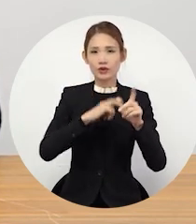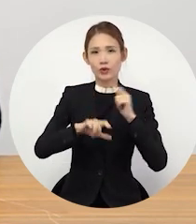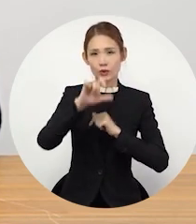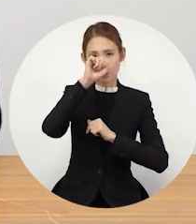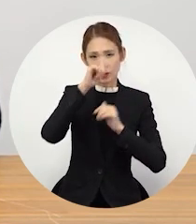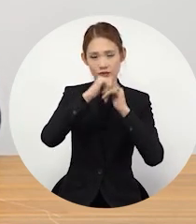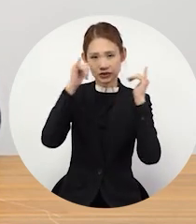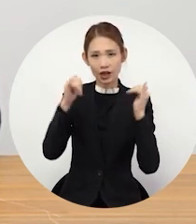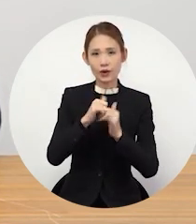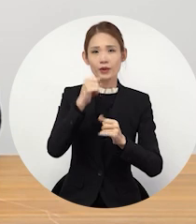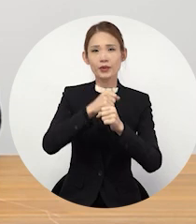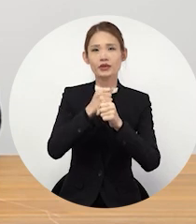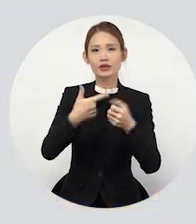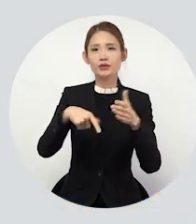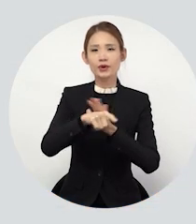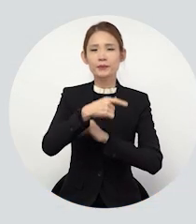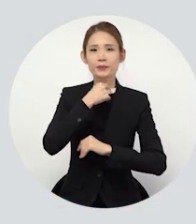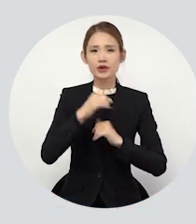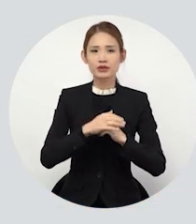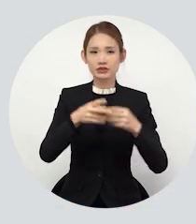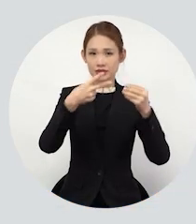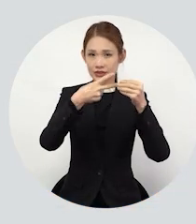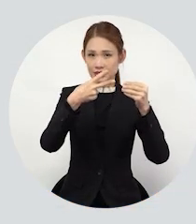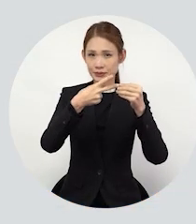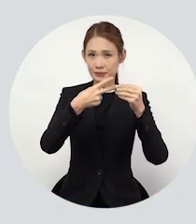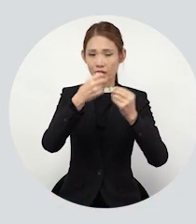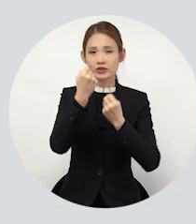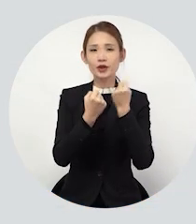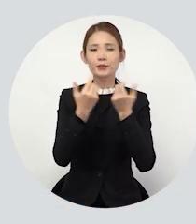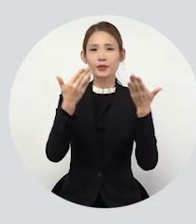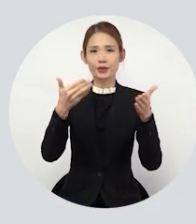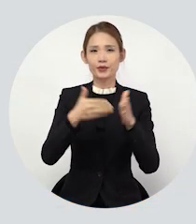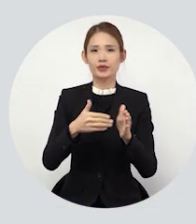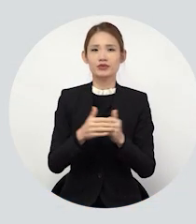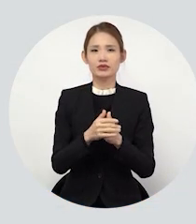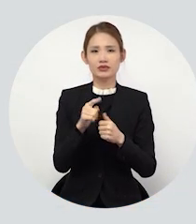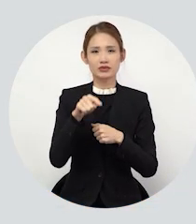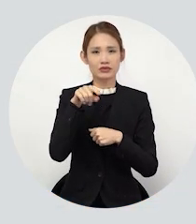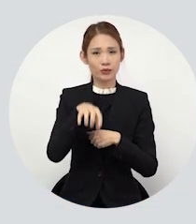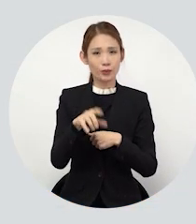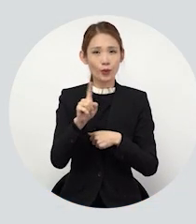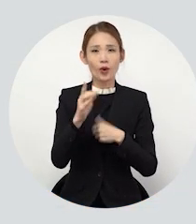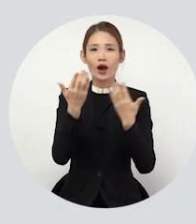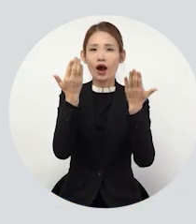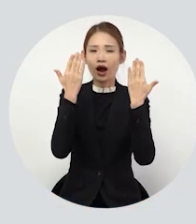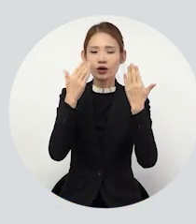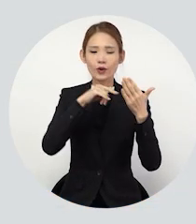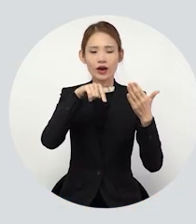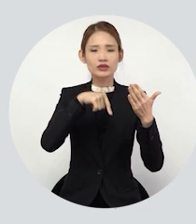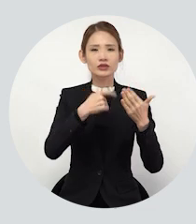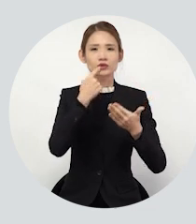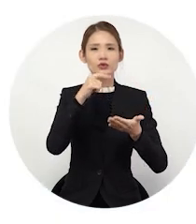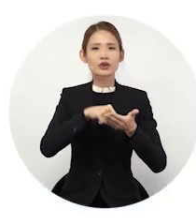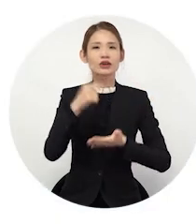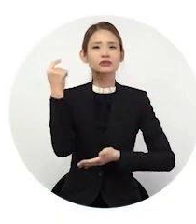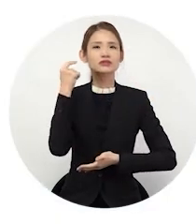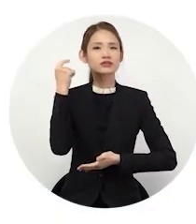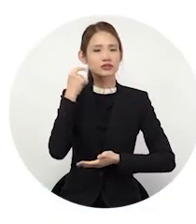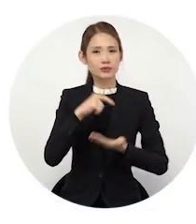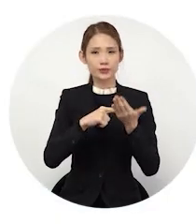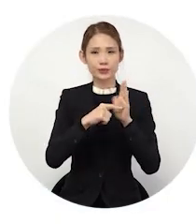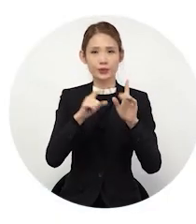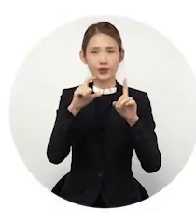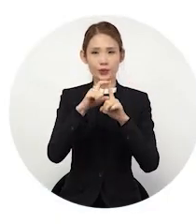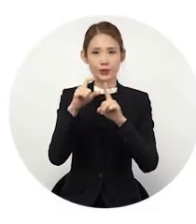분들에게 나아지기를 바라면서, 자, 그러면 2번 보기를 이제 좀 설명을 드려볼게요. 네. 이건 학교에서 정말 쉽게 듣는 표현이에요. 근데 제가